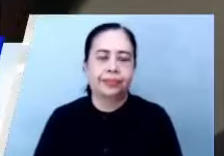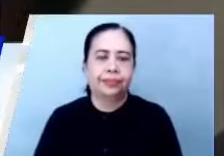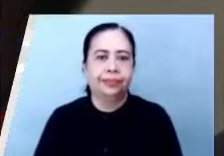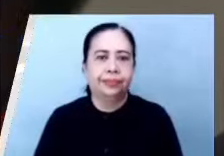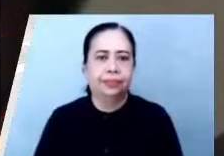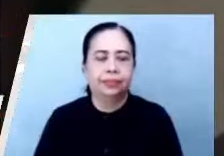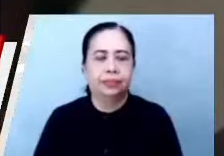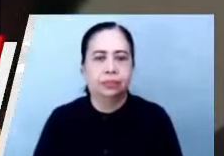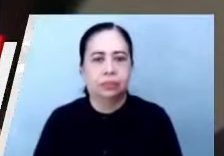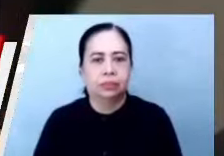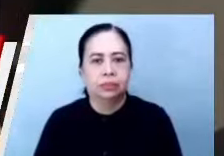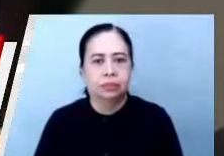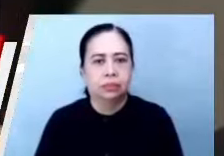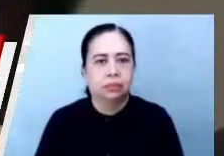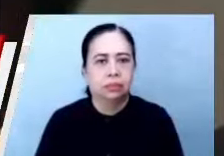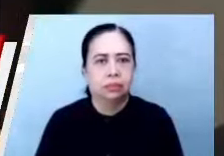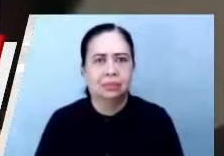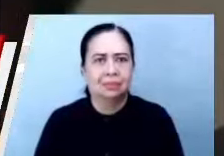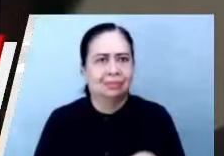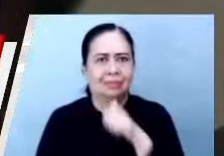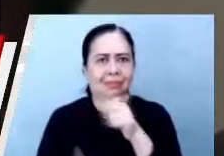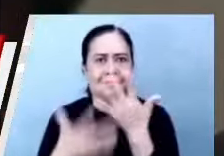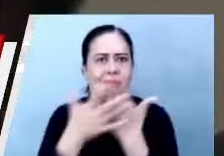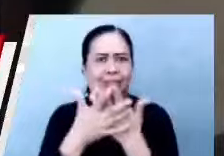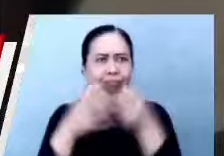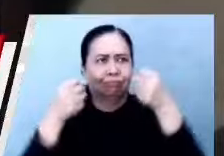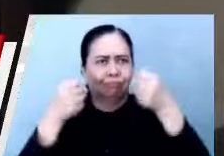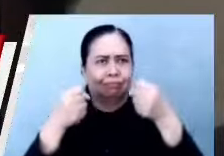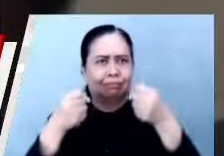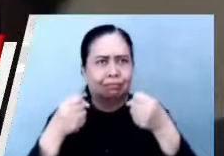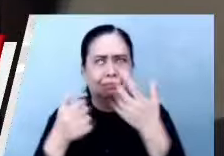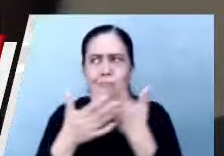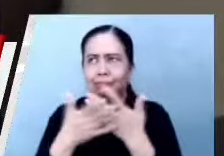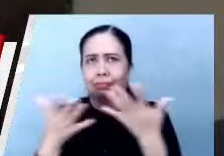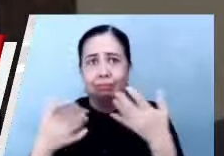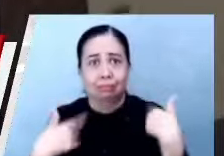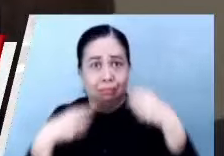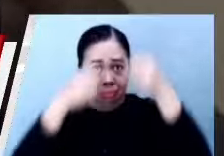nagbabantay. This is na kulungan. This is only detention. Eh kung kulungan, ano yan eh, naka-rehas yan.